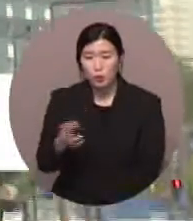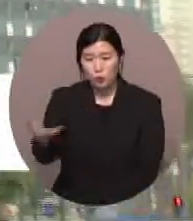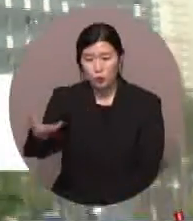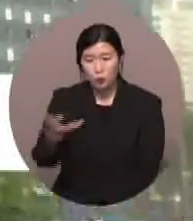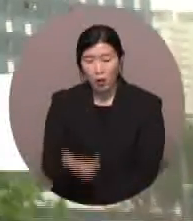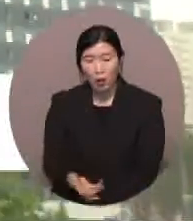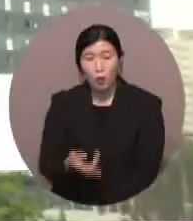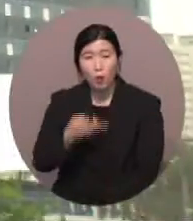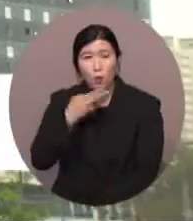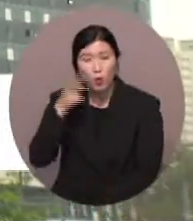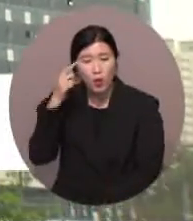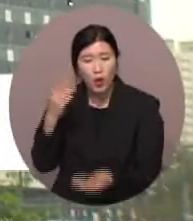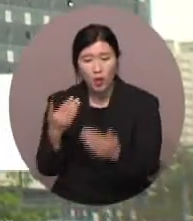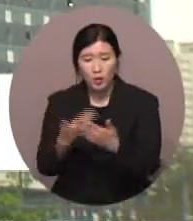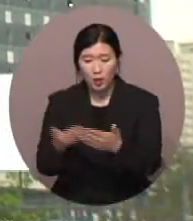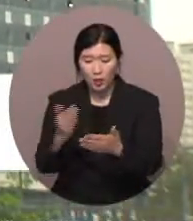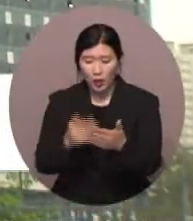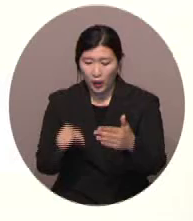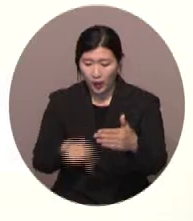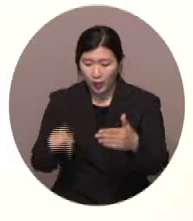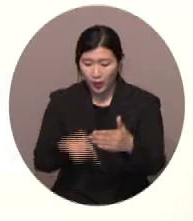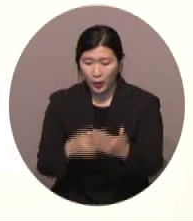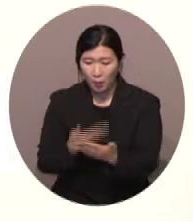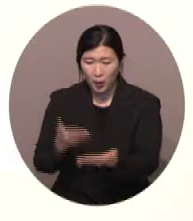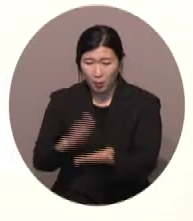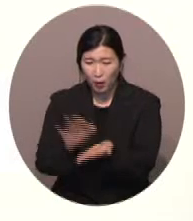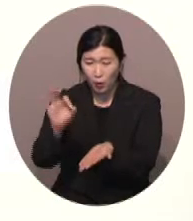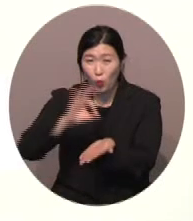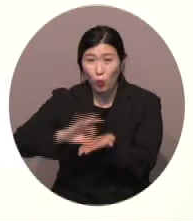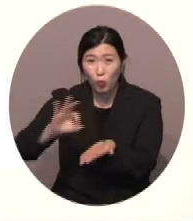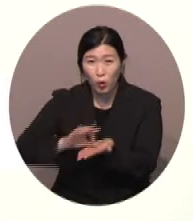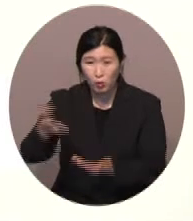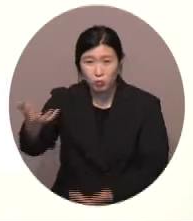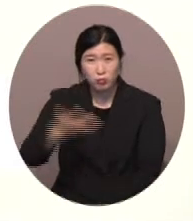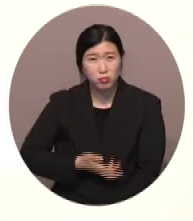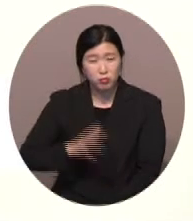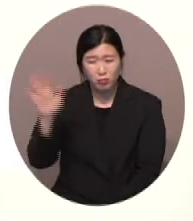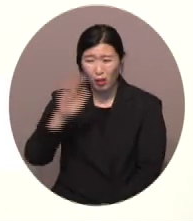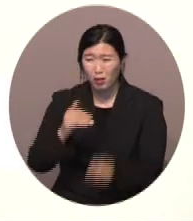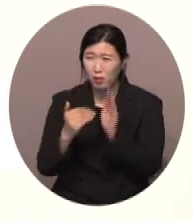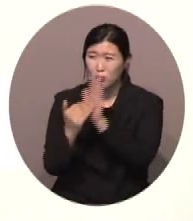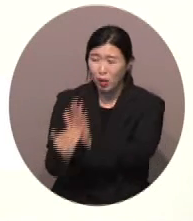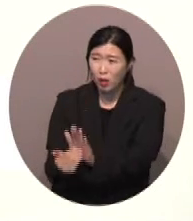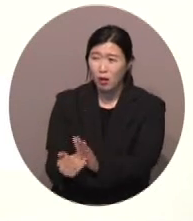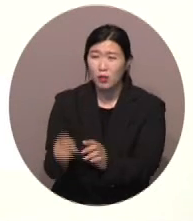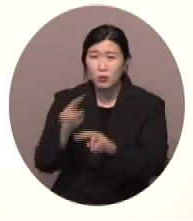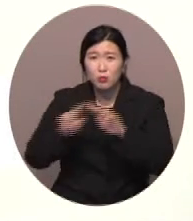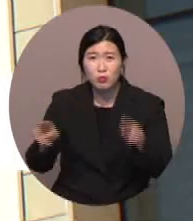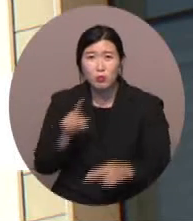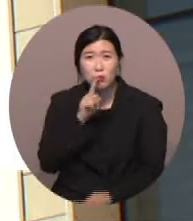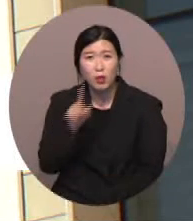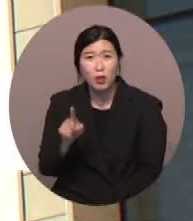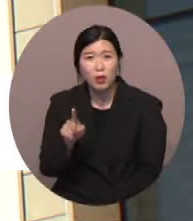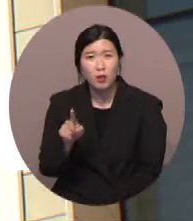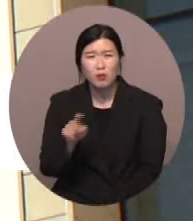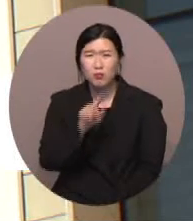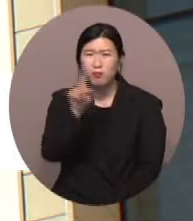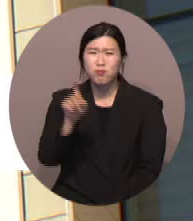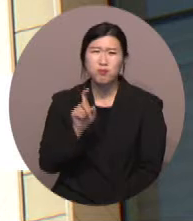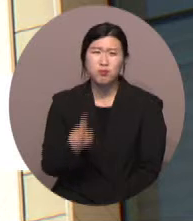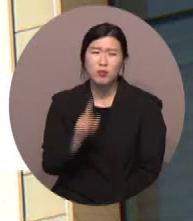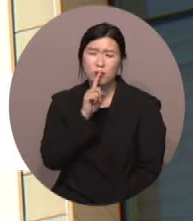경모시설과 내부 인테리어의 비용이 들어간다는 이유로 중앙동 임시집무실 설치를 추진하지 않겠다는 행정안전부의